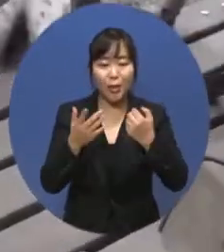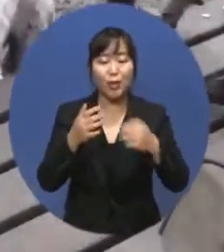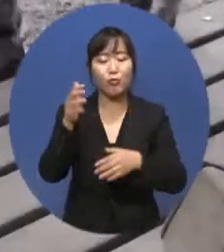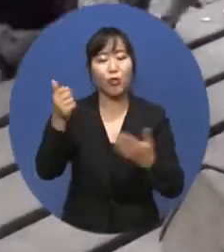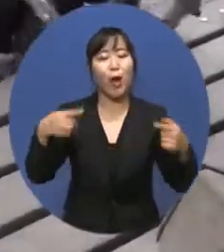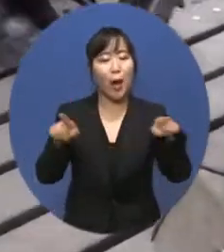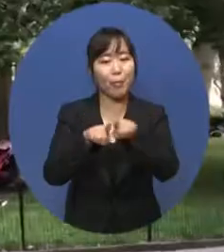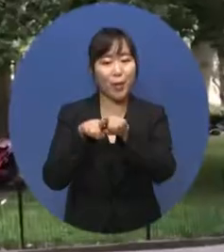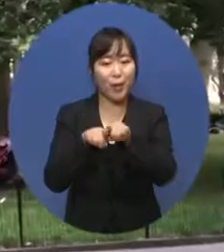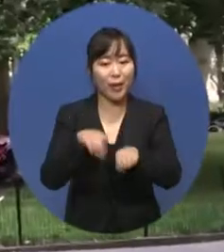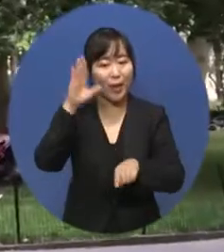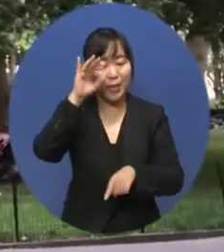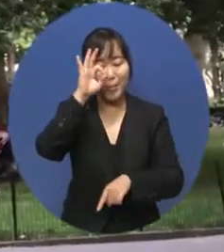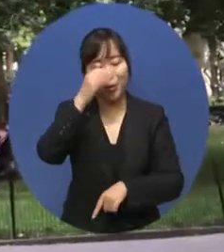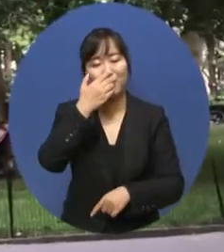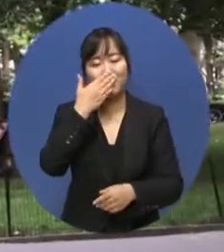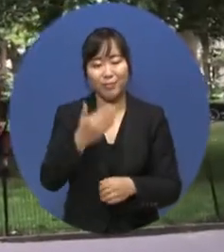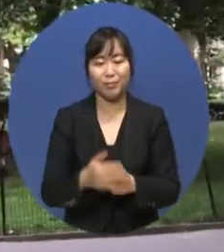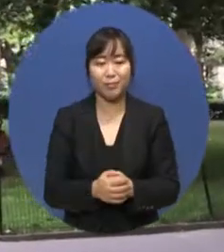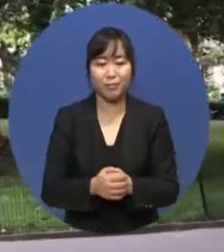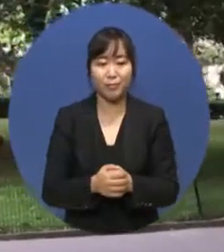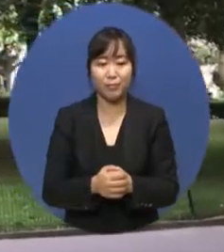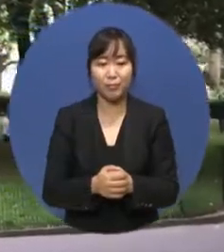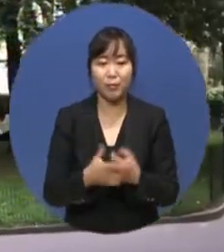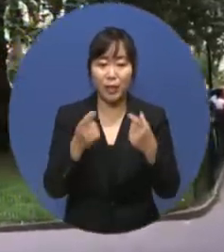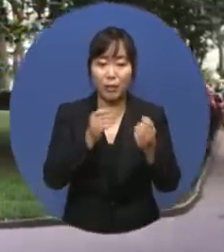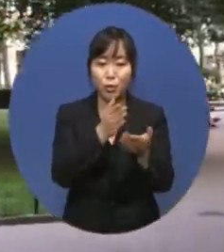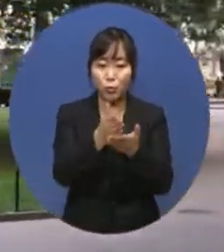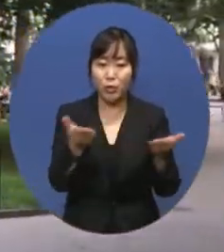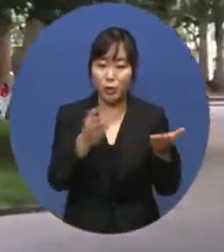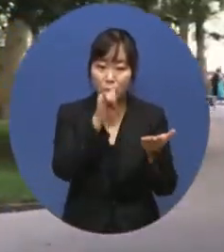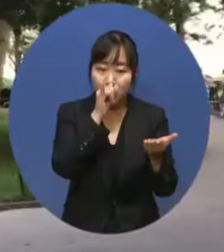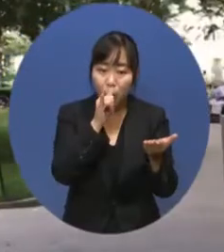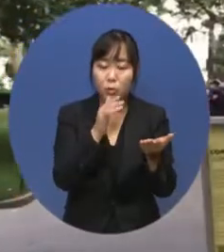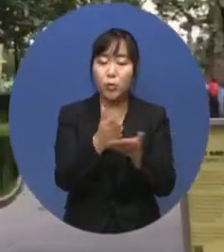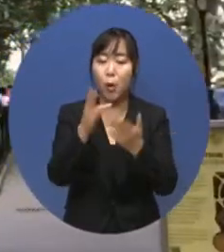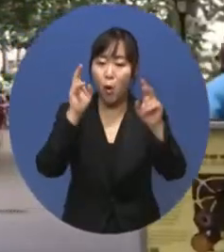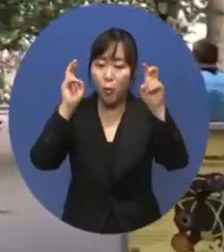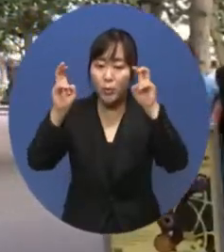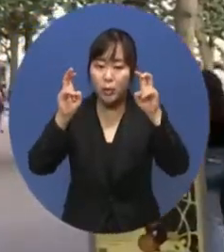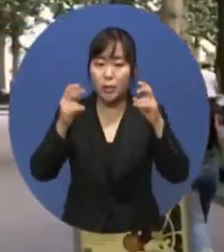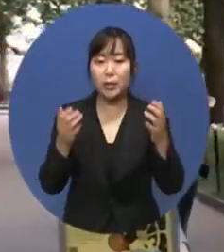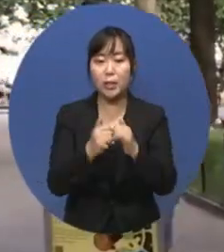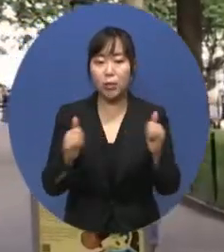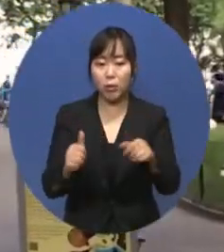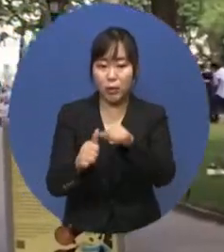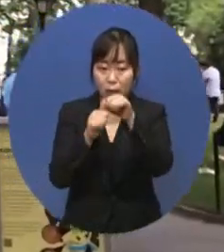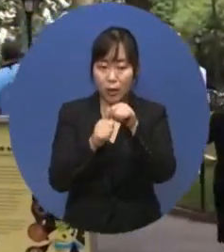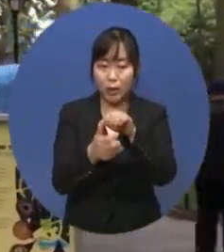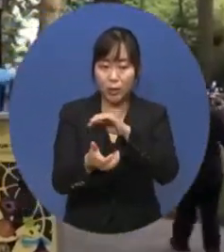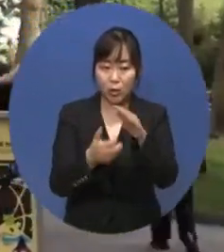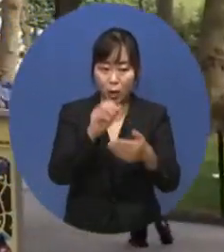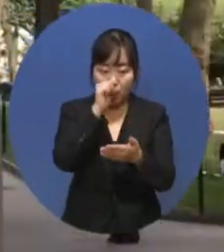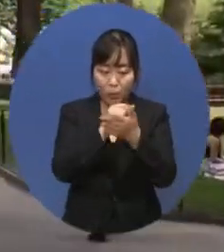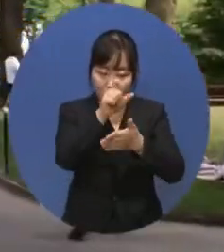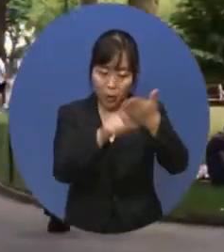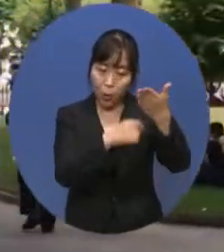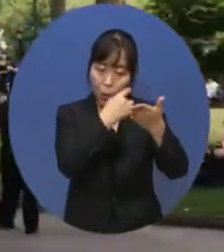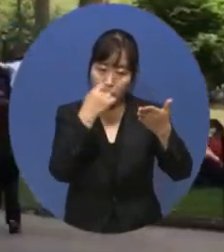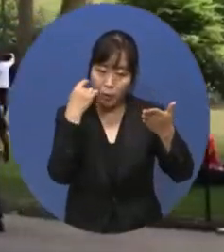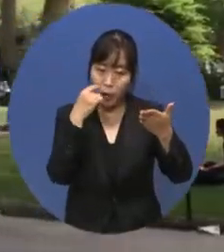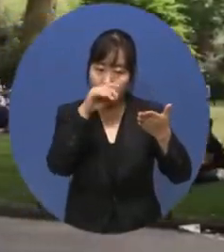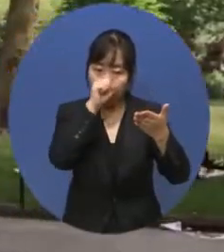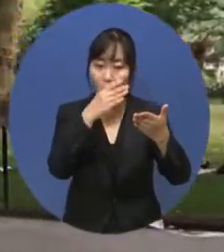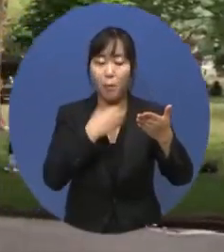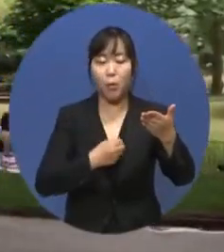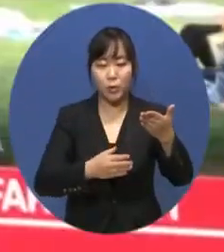수 있습니다. 개를 산책시키는 직업이 있고 전문 업체들은 직원을 채용하기 전 범죄 기록 확인과 좋은